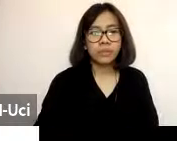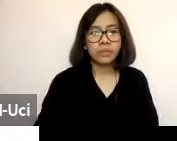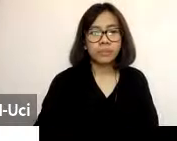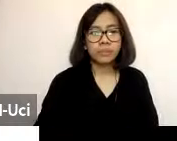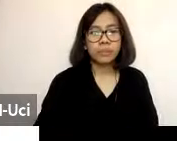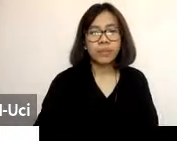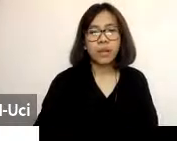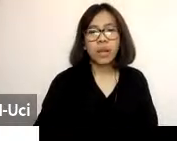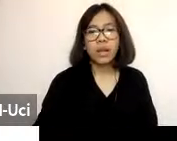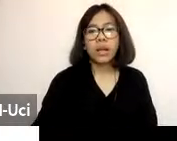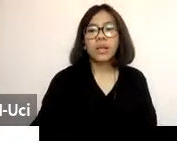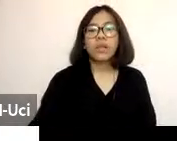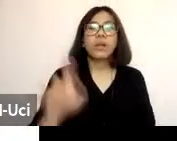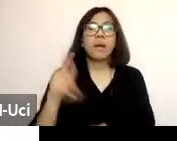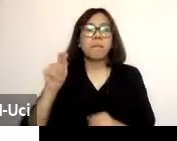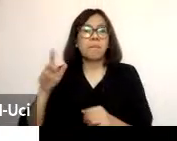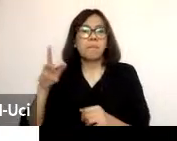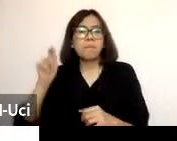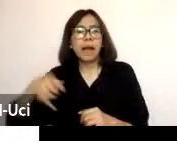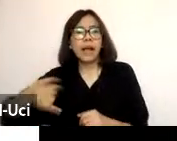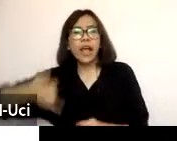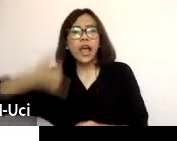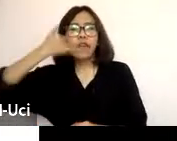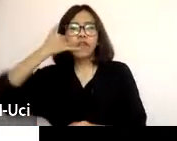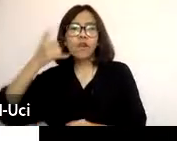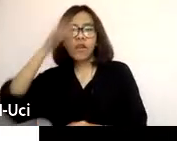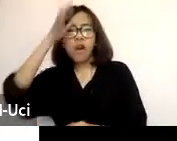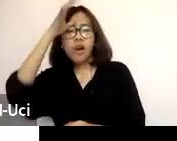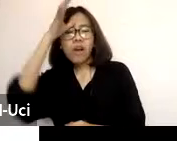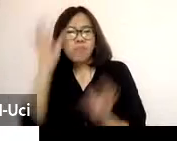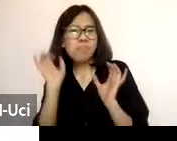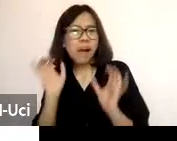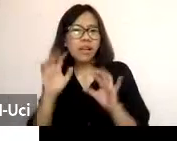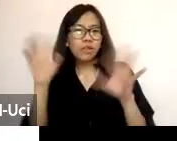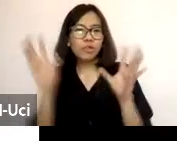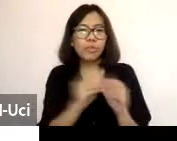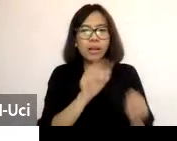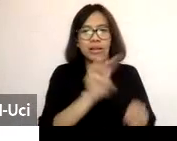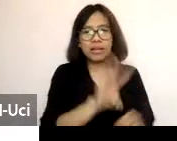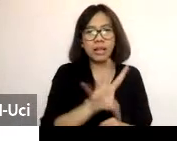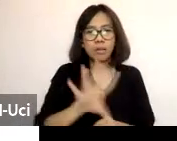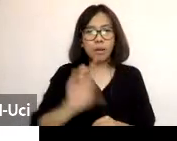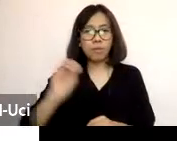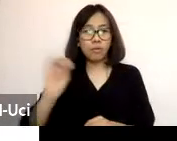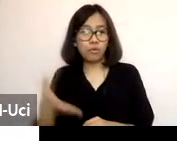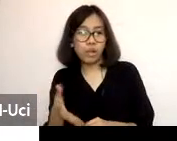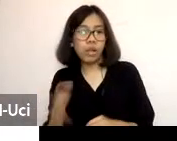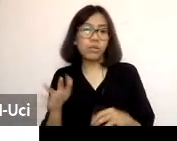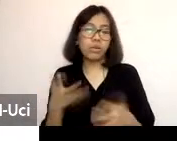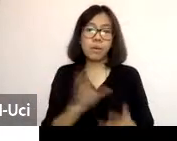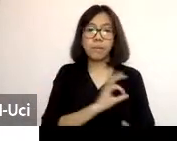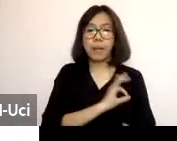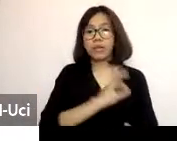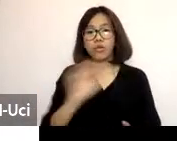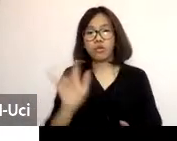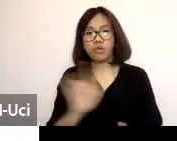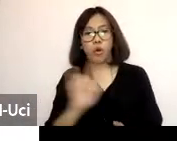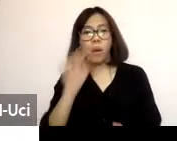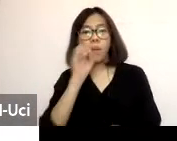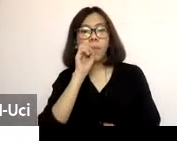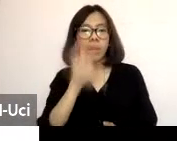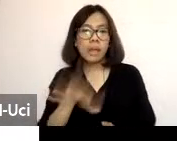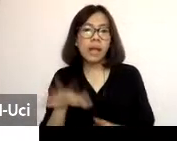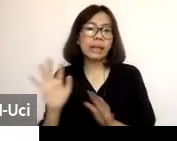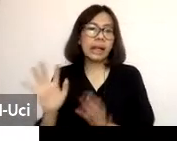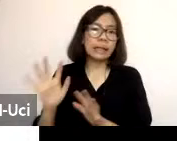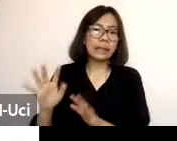dari penduduk Indonesia dan Presiden Joko Widodo dalam berbagai kesempatan mengatakan kita akan mendapatkan tambahan